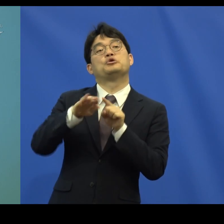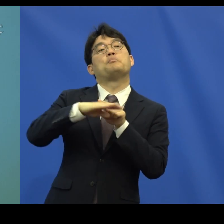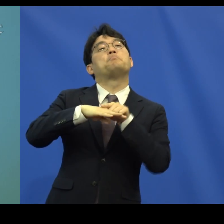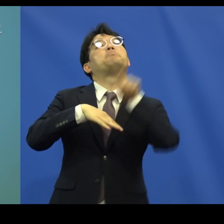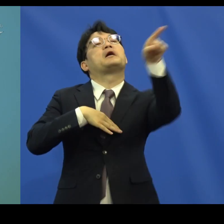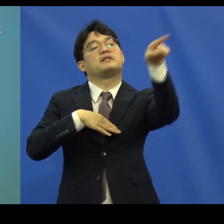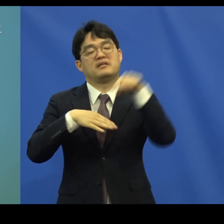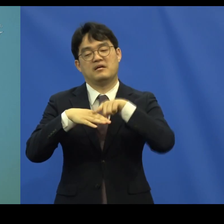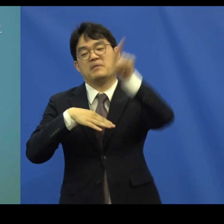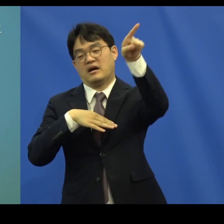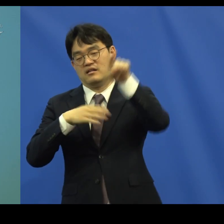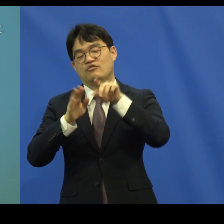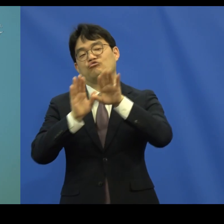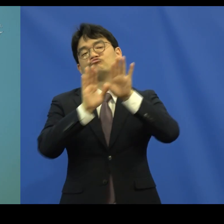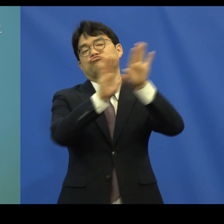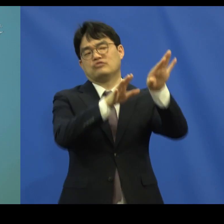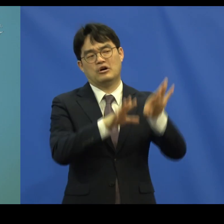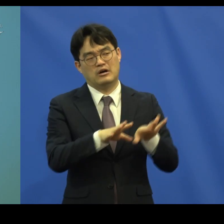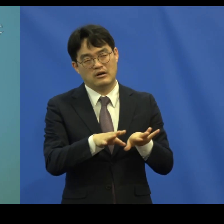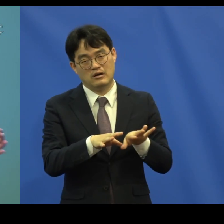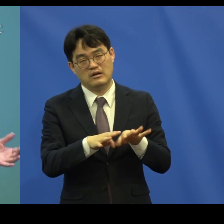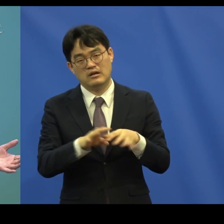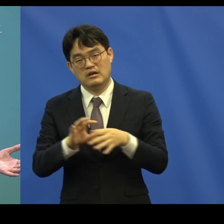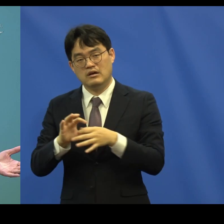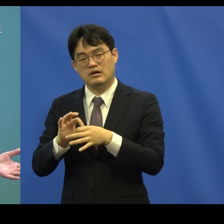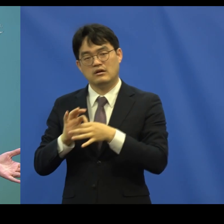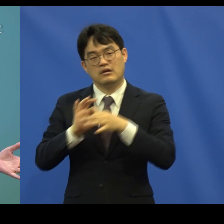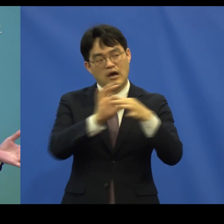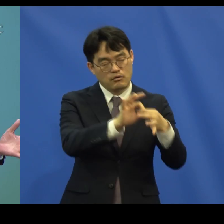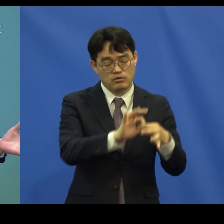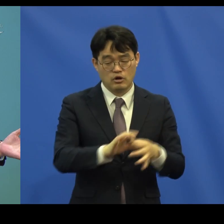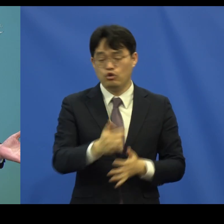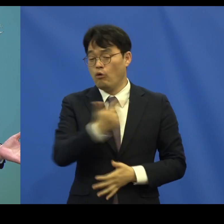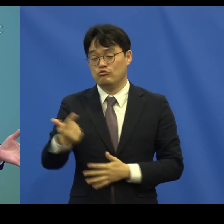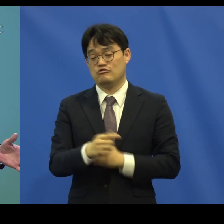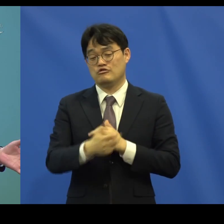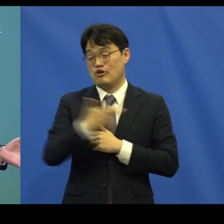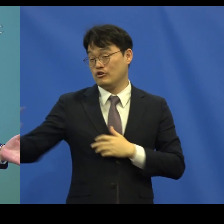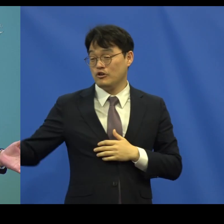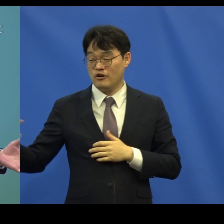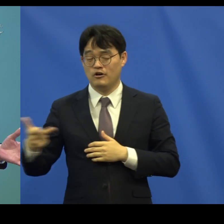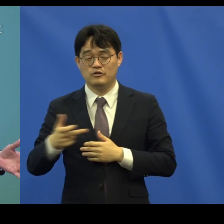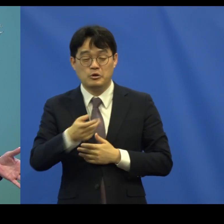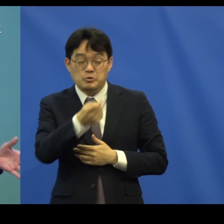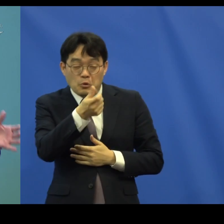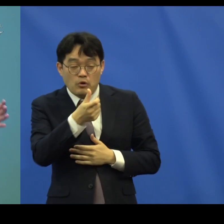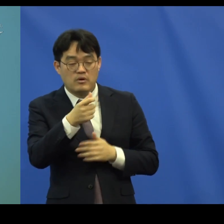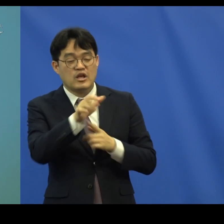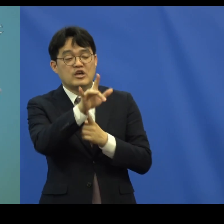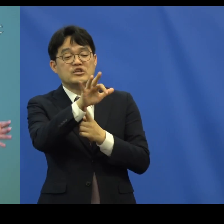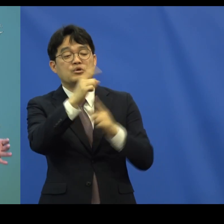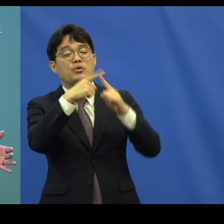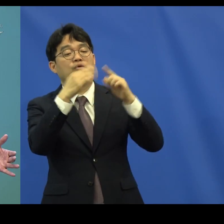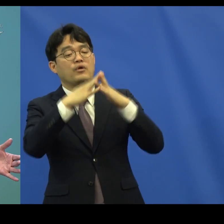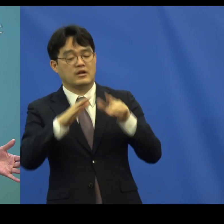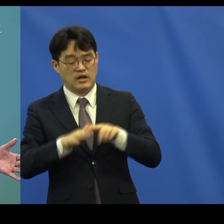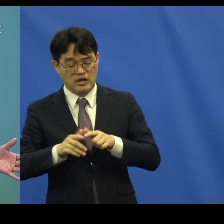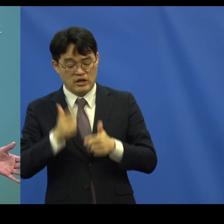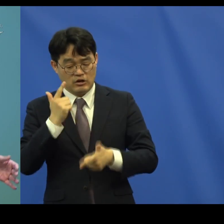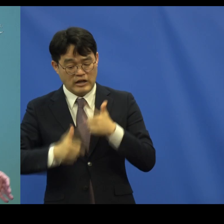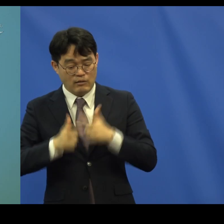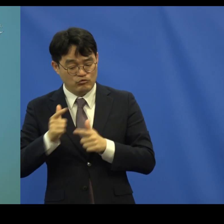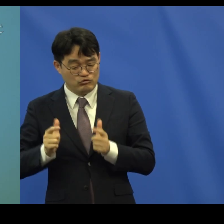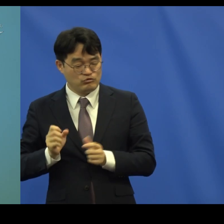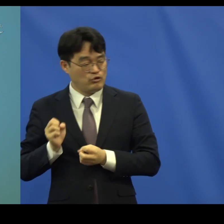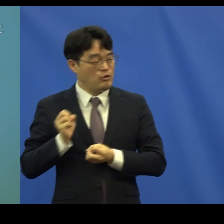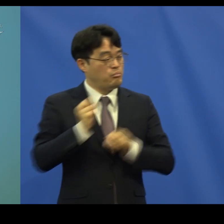안 띄는데 어디에 넣어야 되는데 그게 개척교회 보내기도 어려운 거예요. 너무 크기 때문에. 그 개척교회 가면 거의 본당을 다 차지할 거예요. 너무